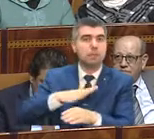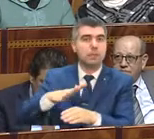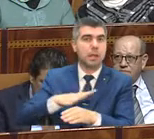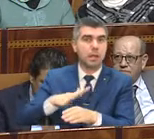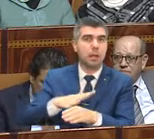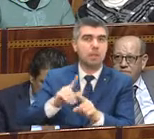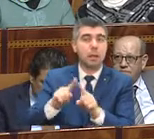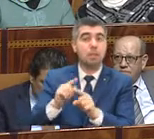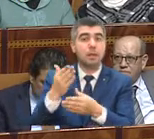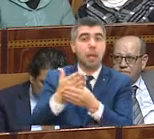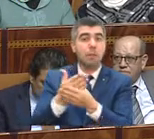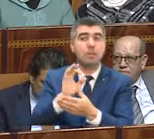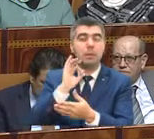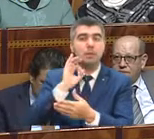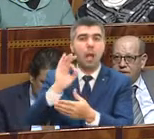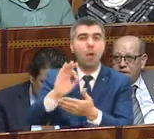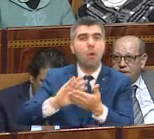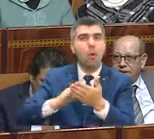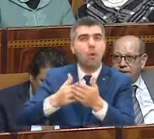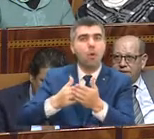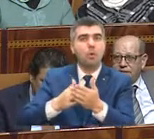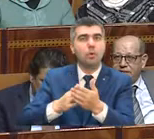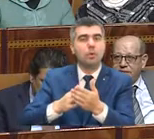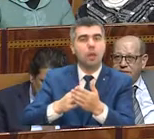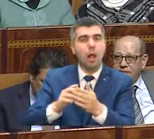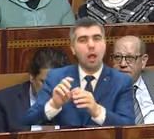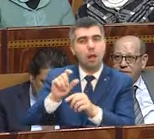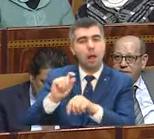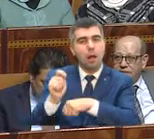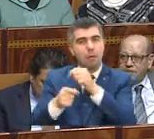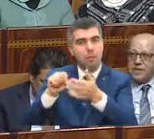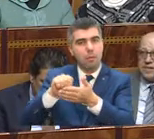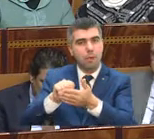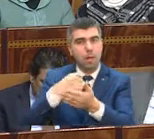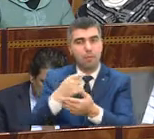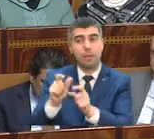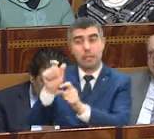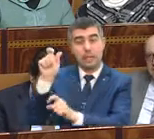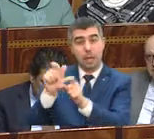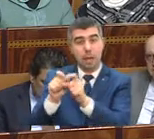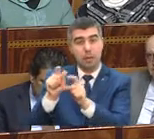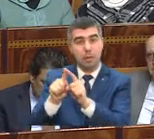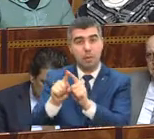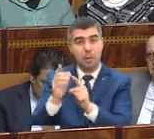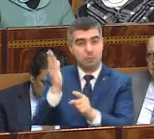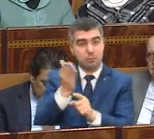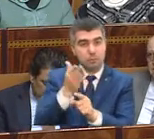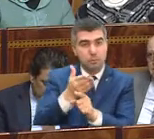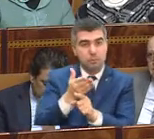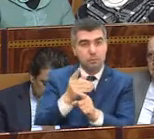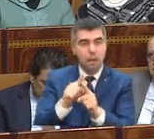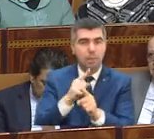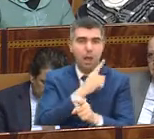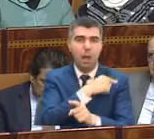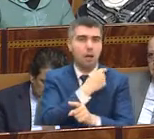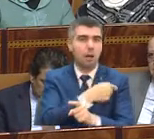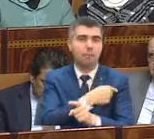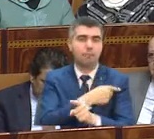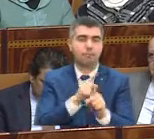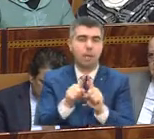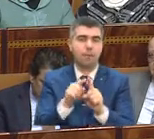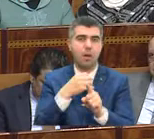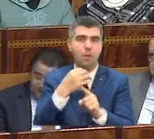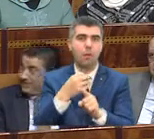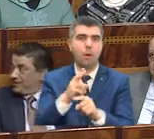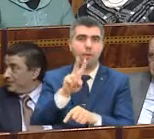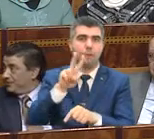سبب هاد المشاكل كامله في العالم القروي. والسيد باش يدير بيت ولا يدير شي حاجه كتجي كتريب له، هادشي راه حرام والله الا حرام بالله. دابا